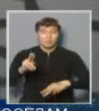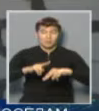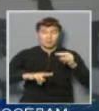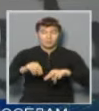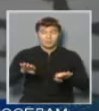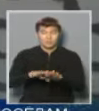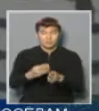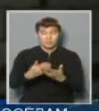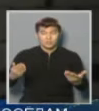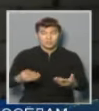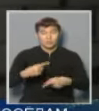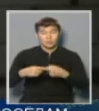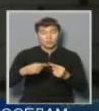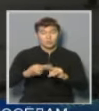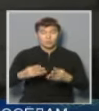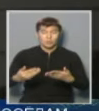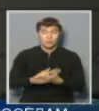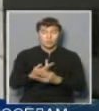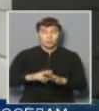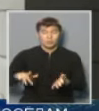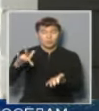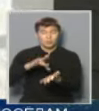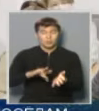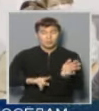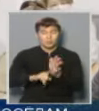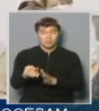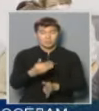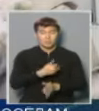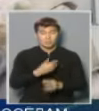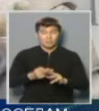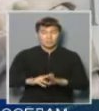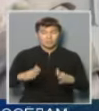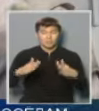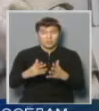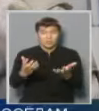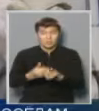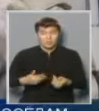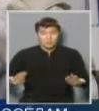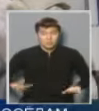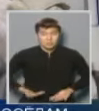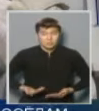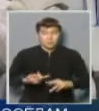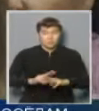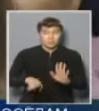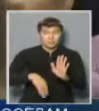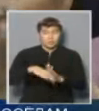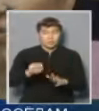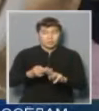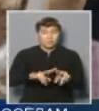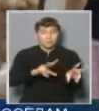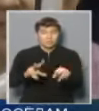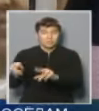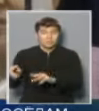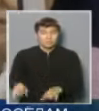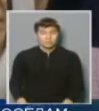архитектурой, придает динамику и новизну облику города. Мы желаем новоселам, чтобы их новое жилье стало для них уютным и